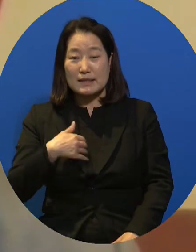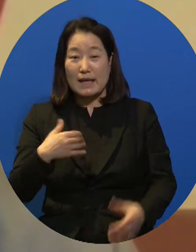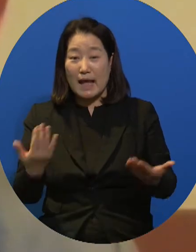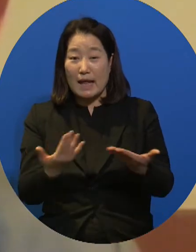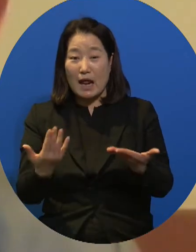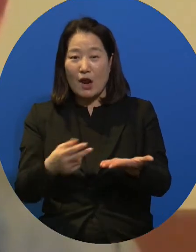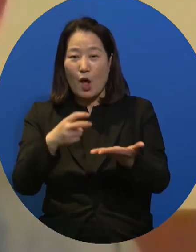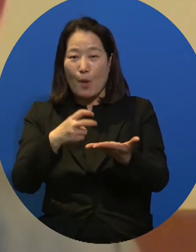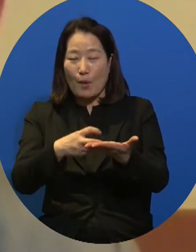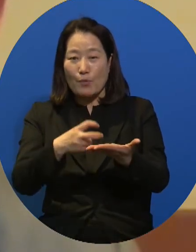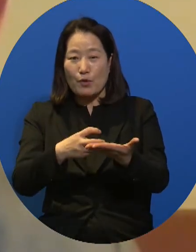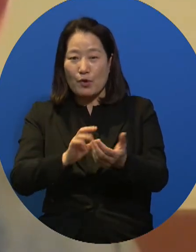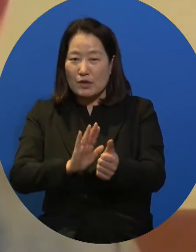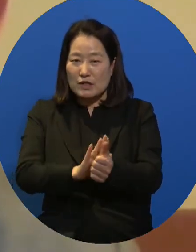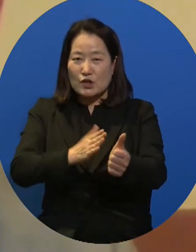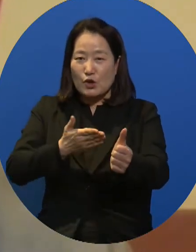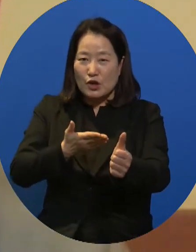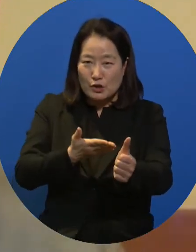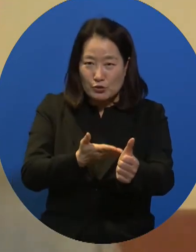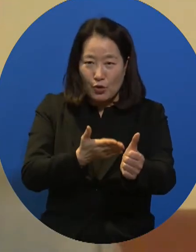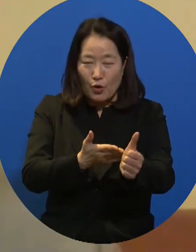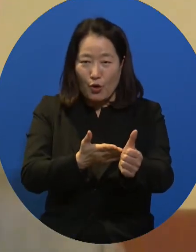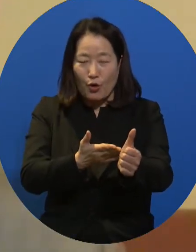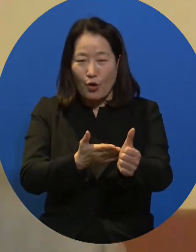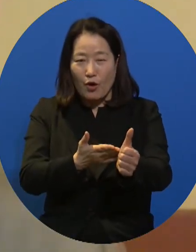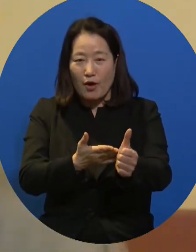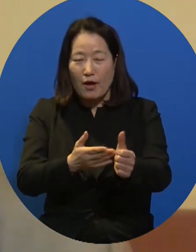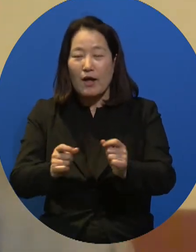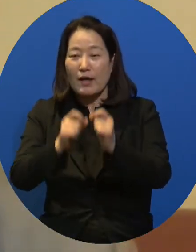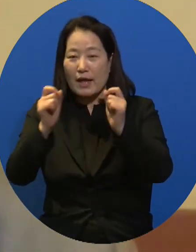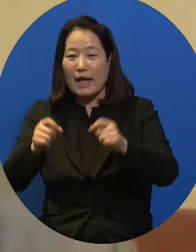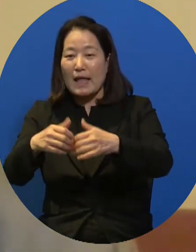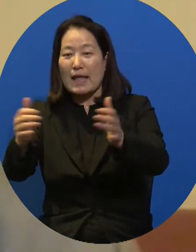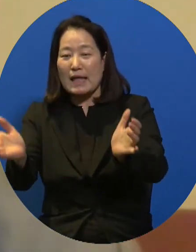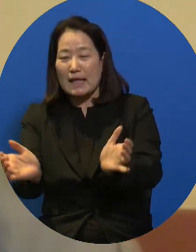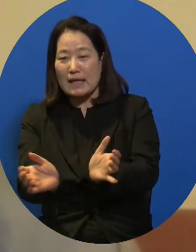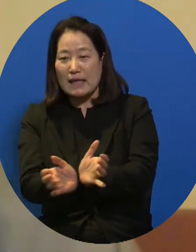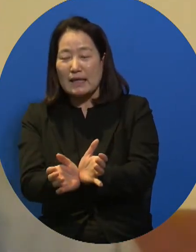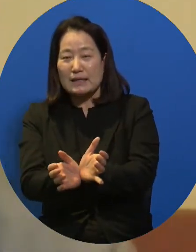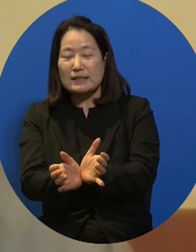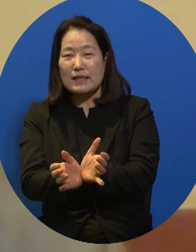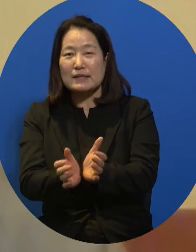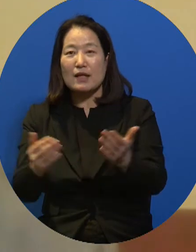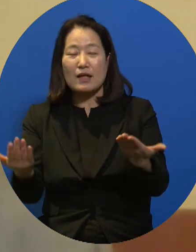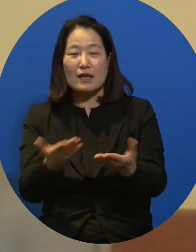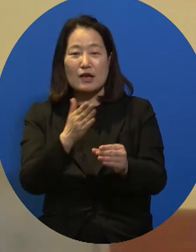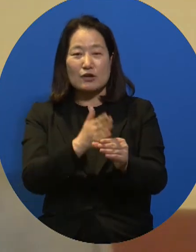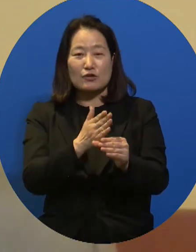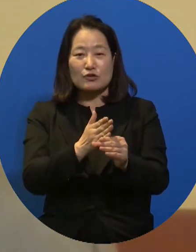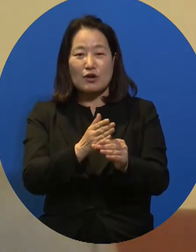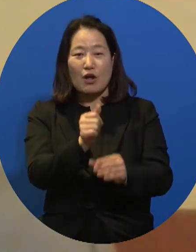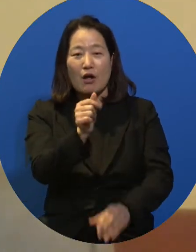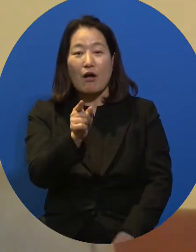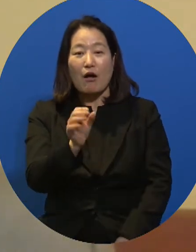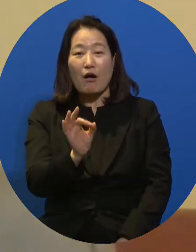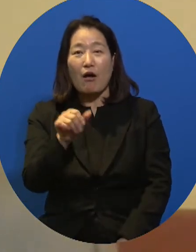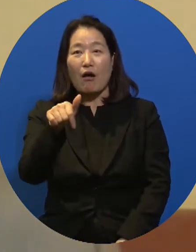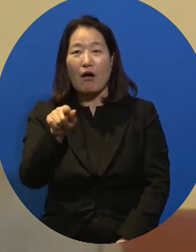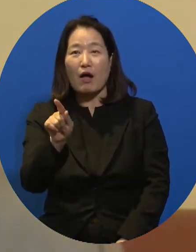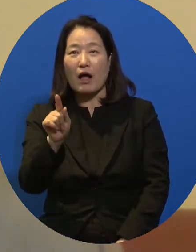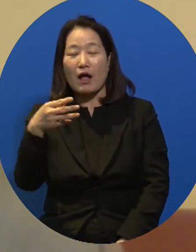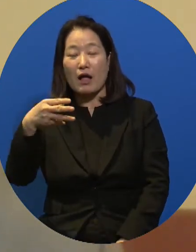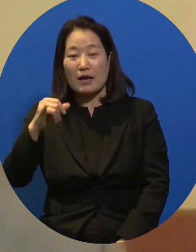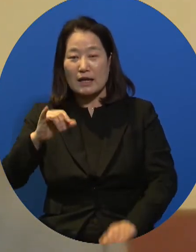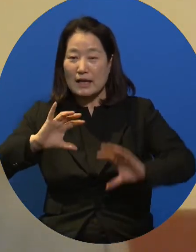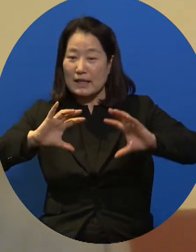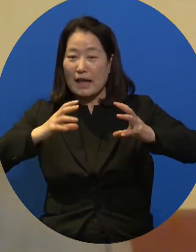법률적인 옹호를 하고 있는 NGO입니다. 헝가리에 분사를 두고 있습니다. 제가 헝가리 부다페스트에서